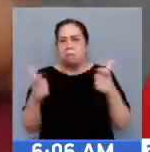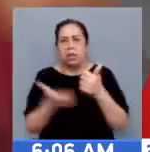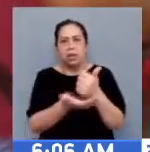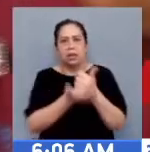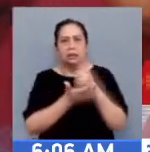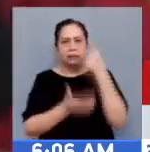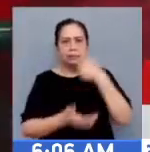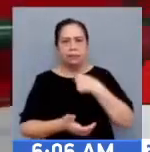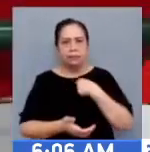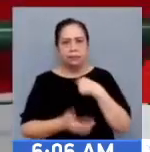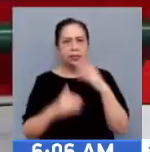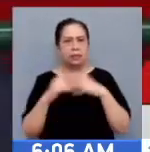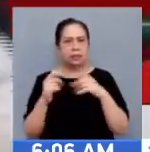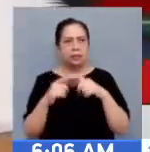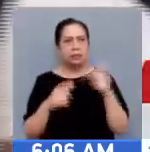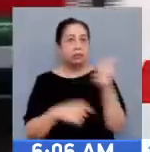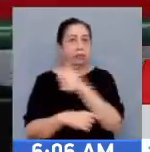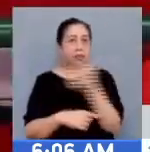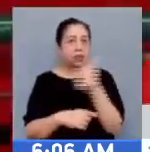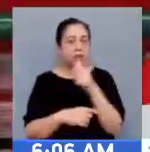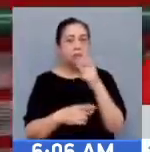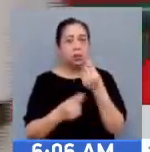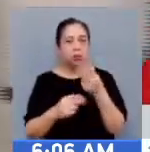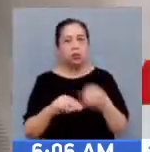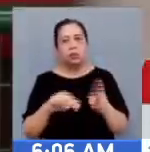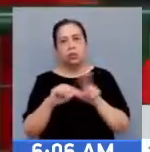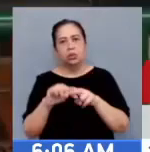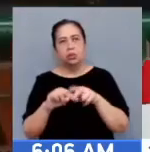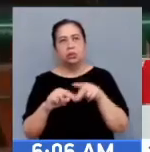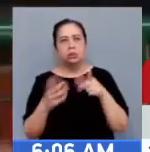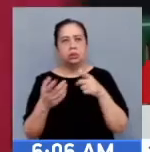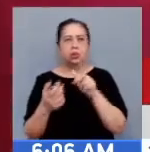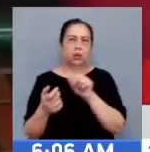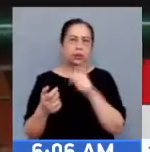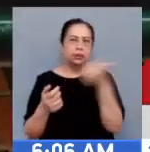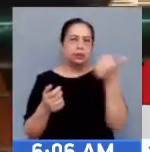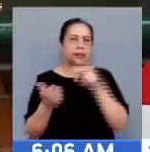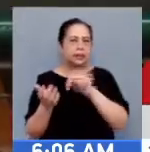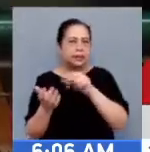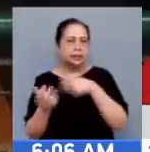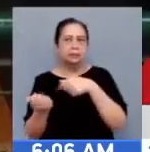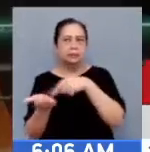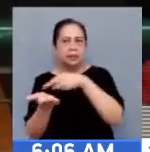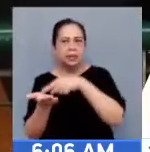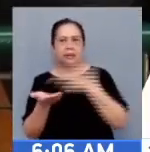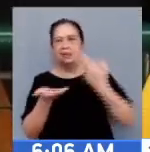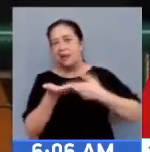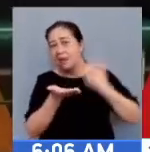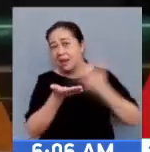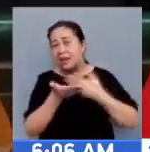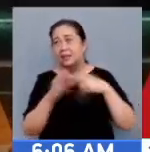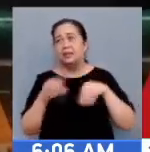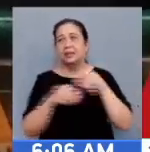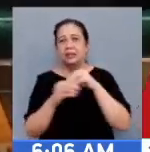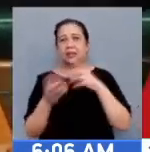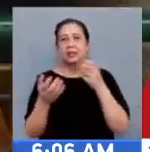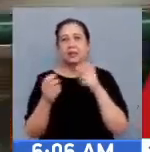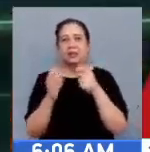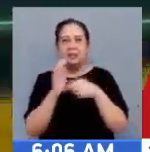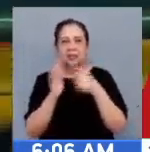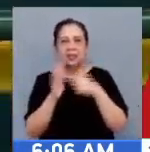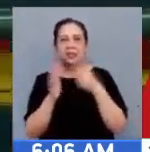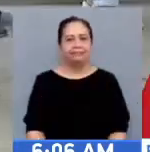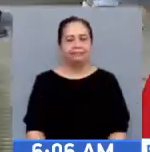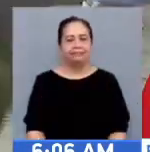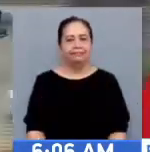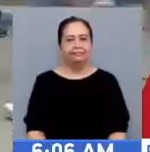na ipampamasahin na lang, idadagdag na lang ng mga needs. Ganun, like for example, bigas, soft drinks nila, mga ganun. So sobrang tulong